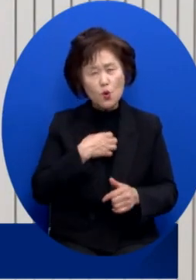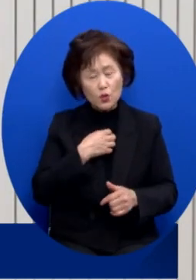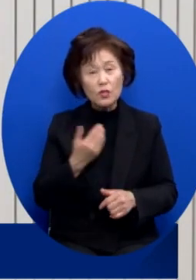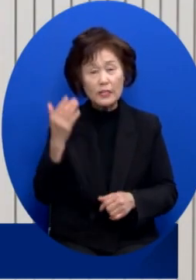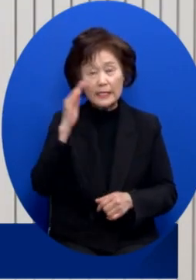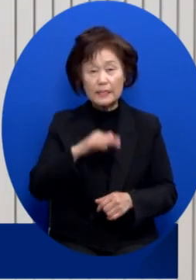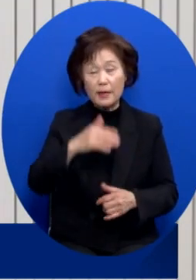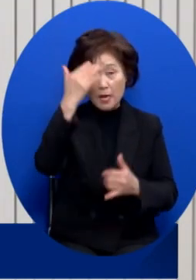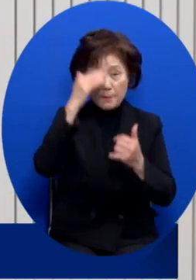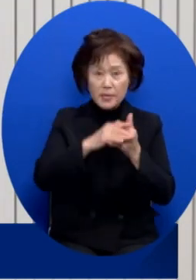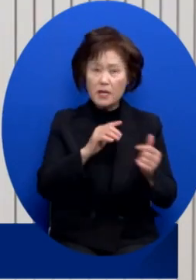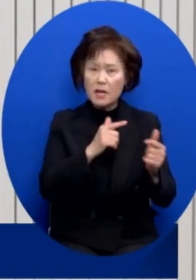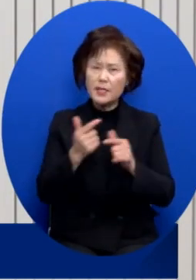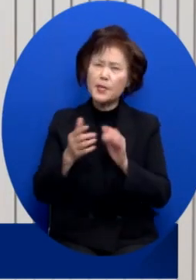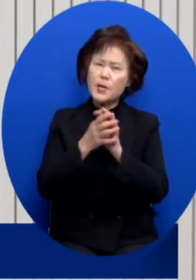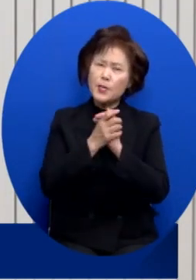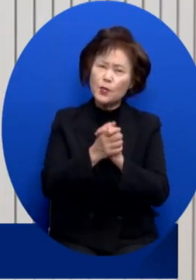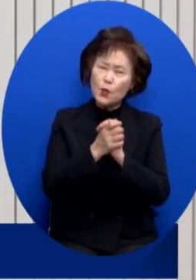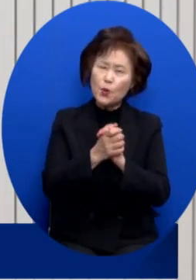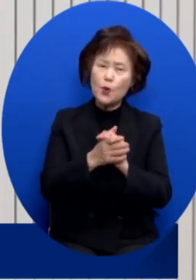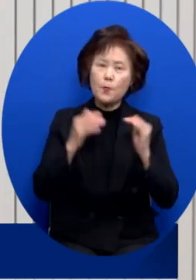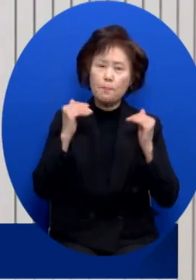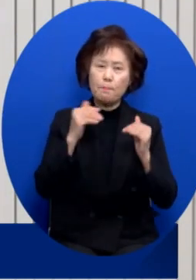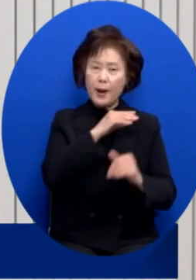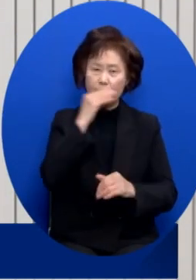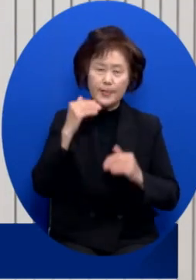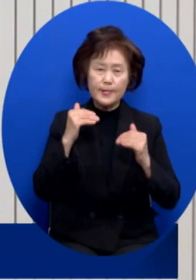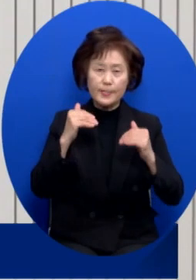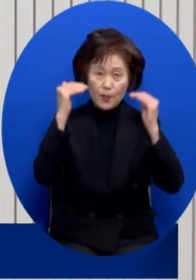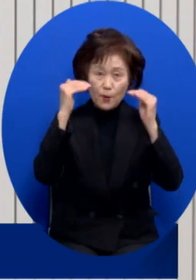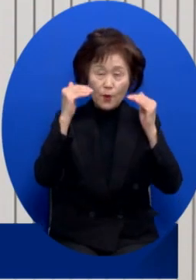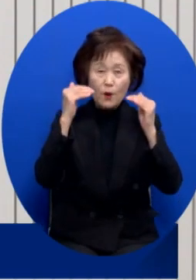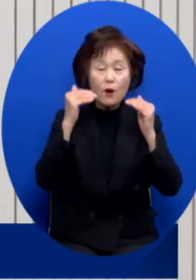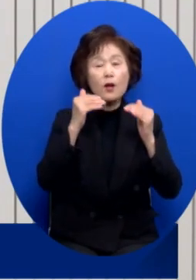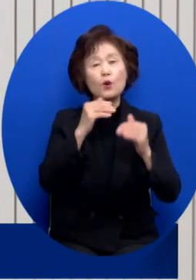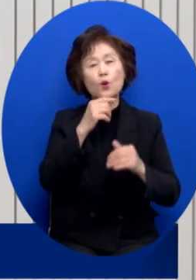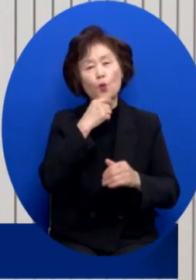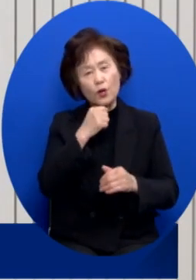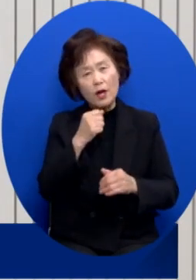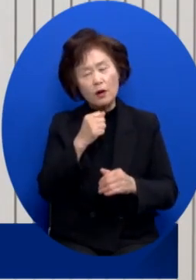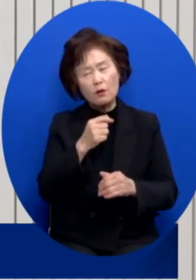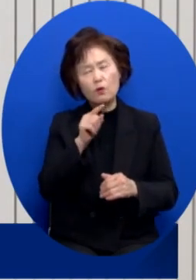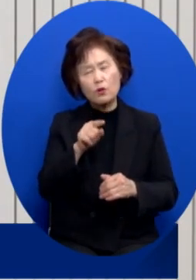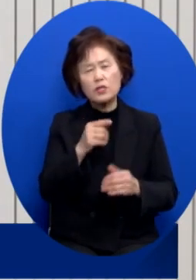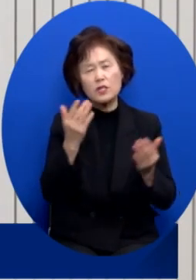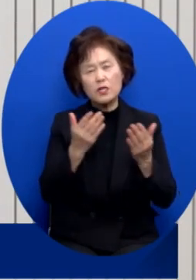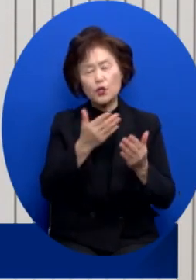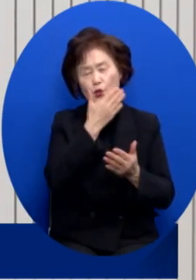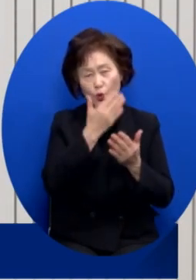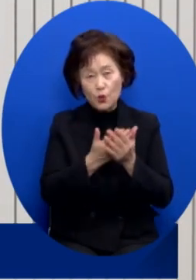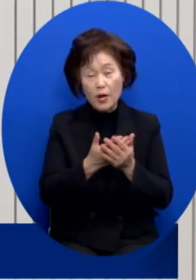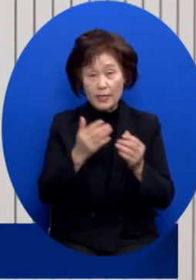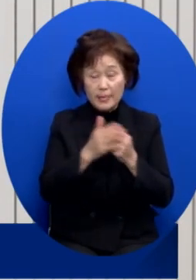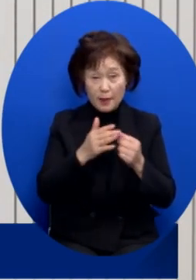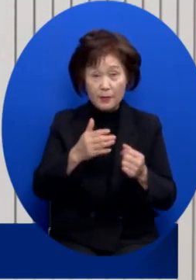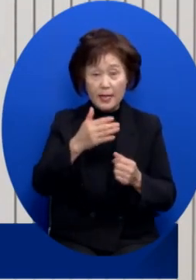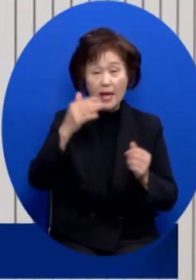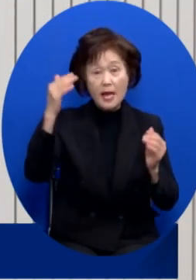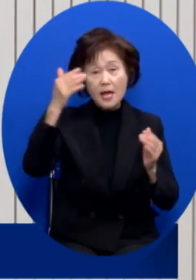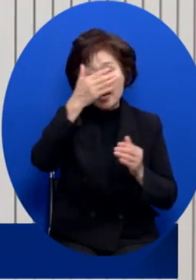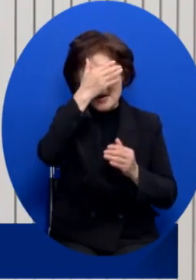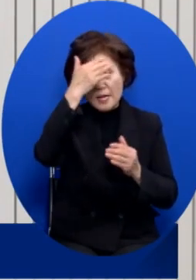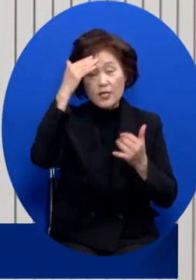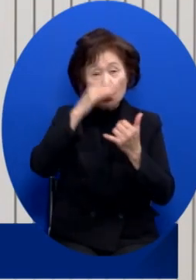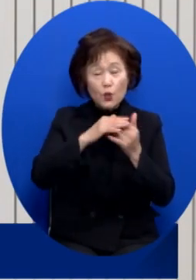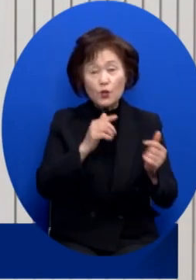기도로 바로 세워져야 된다고 하는 어떤 영적인 하나님의 사람으로 세워지는 일이 더 소중하기 때문에 우리는 이 자녀들을 통하여